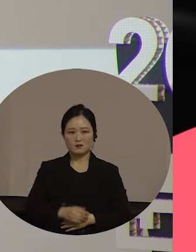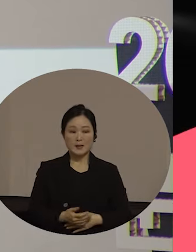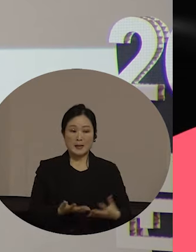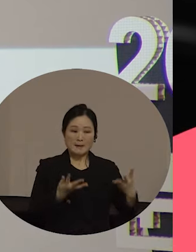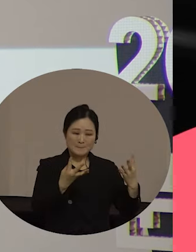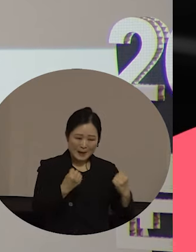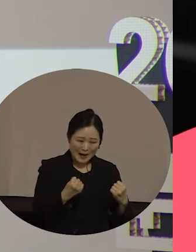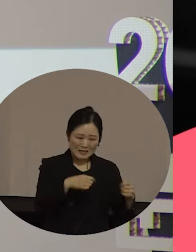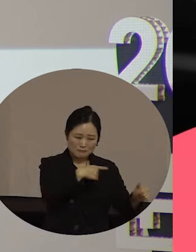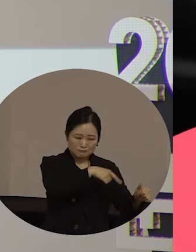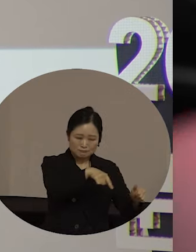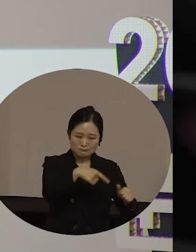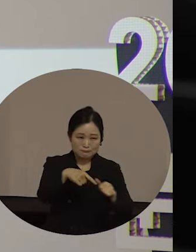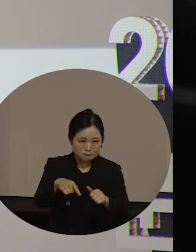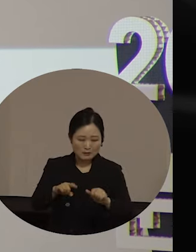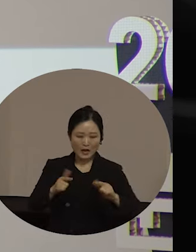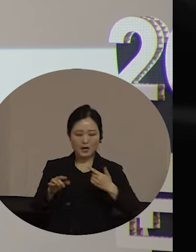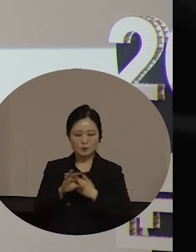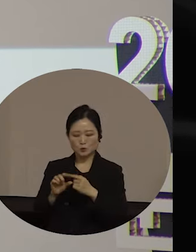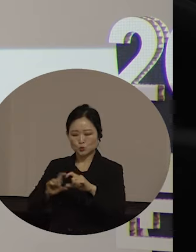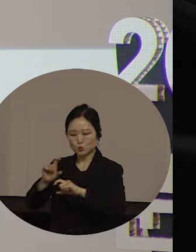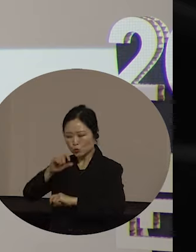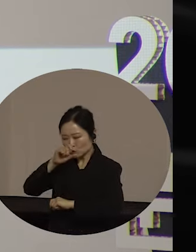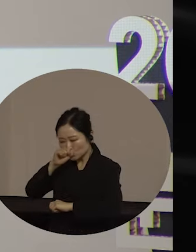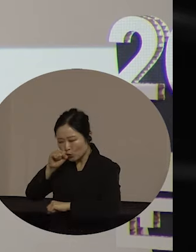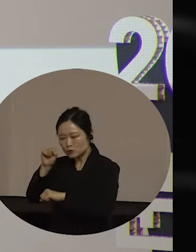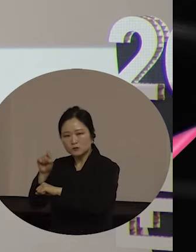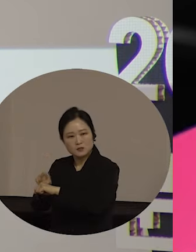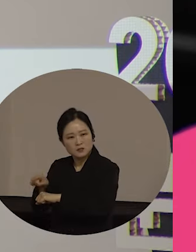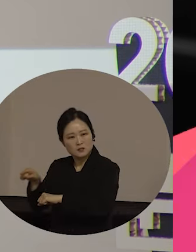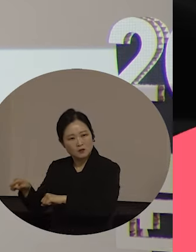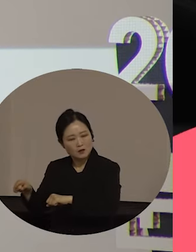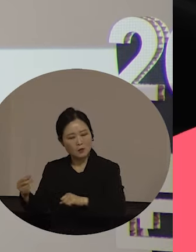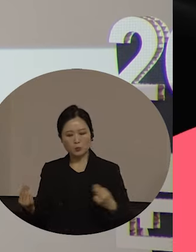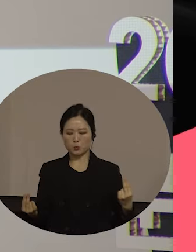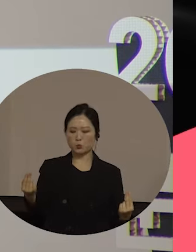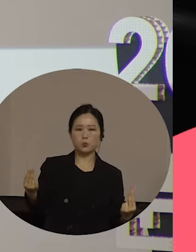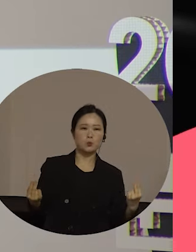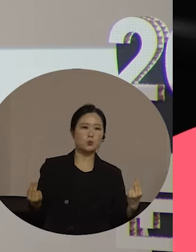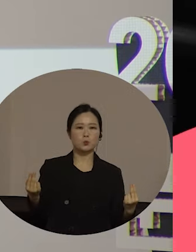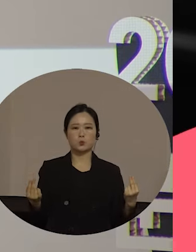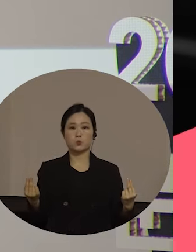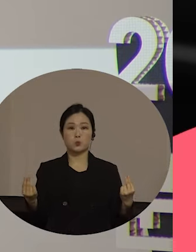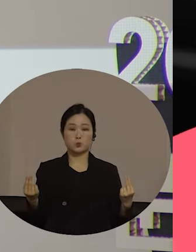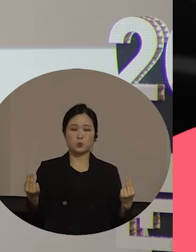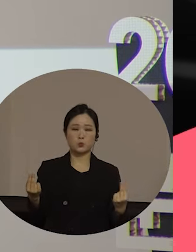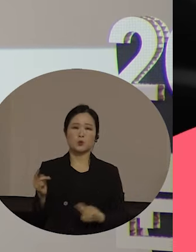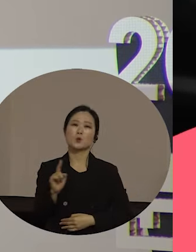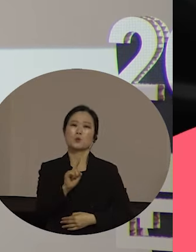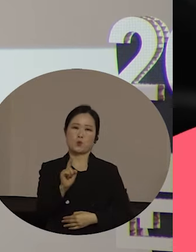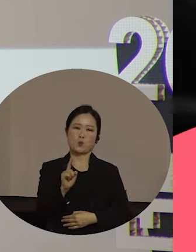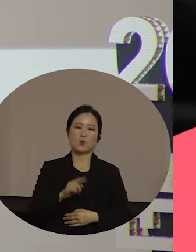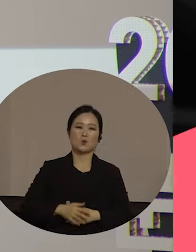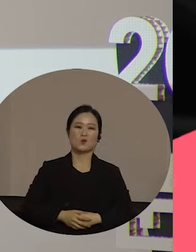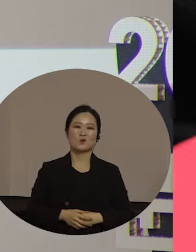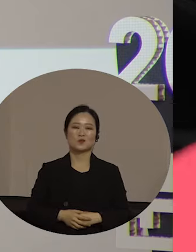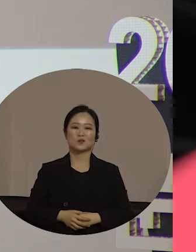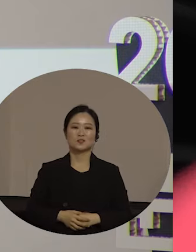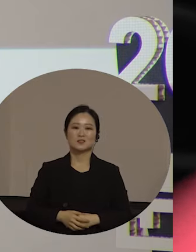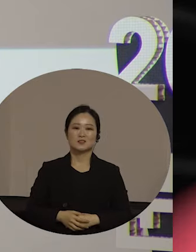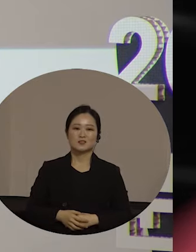이야기인데 이 부분을 뭐 질문 하나하나를 답하기보다 접근성과 그리고 교육의 질과 교육의 방식에 대해서